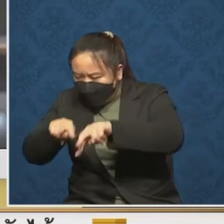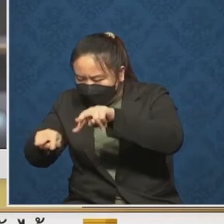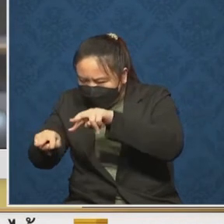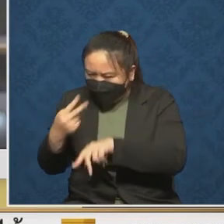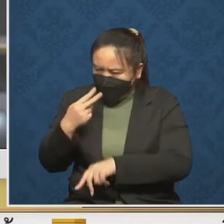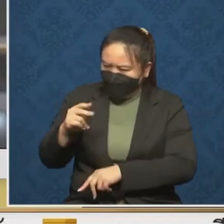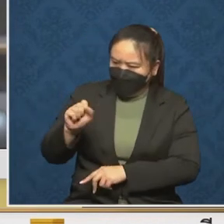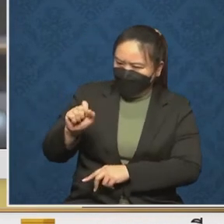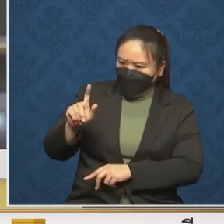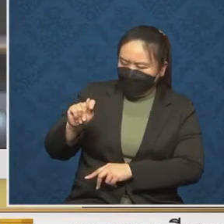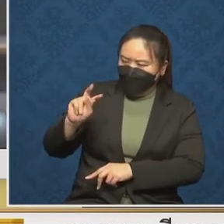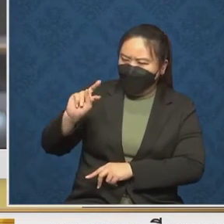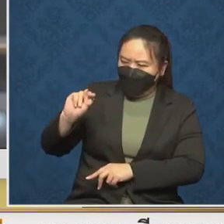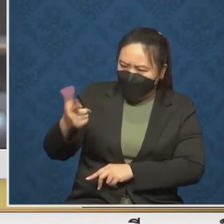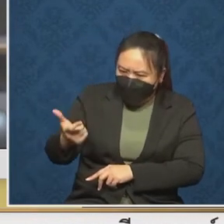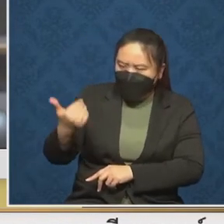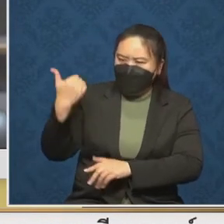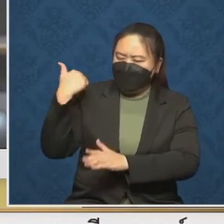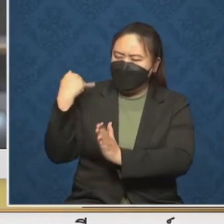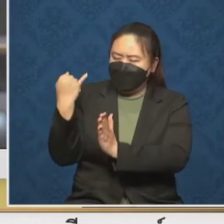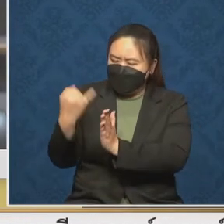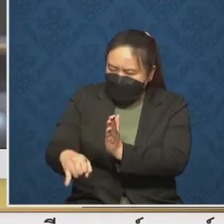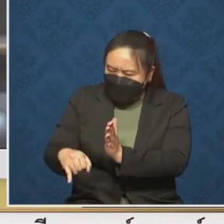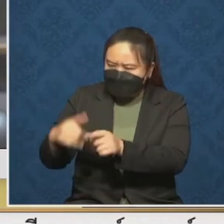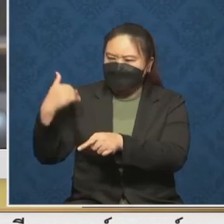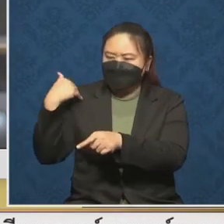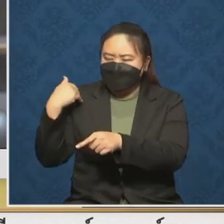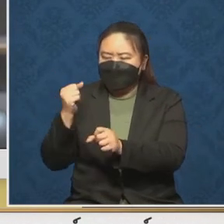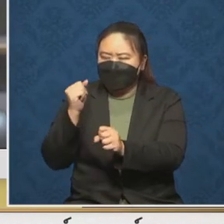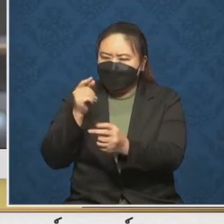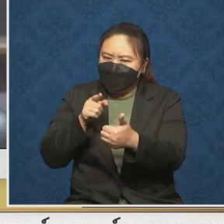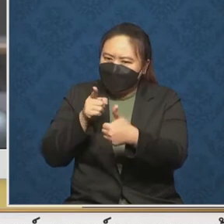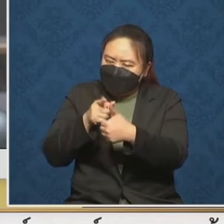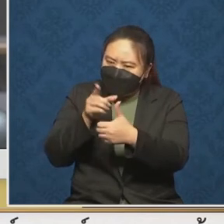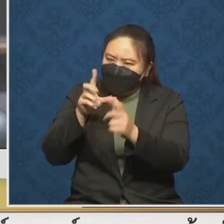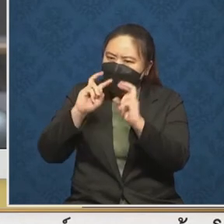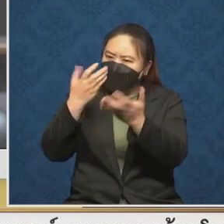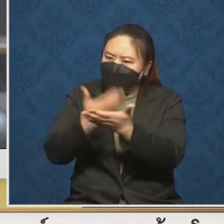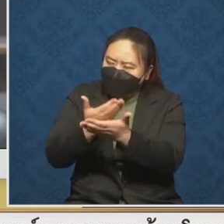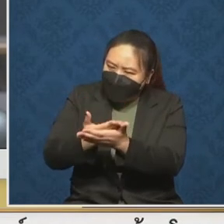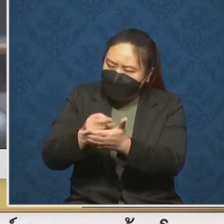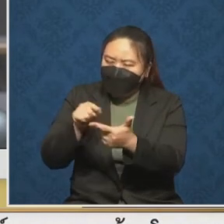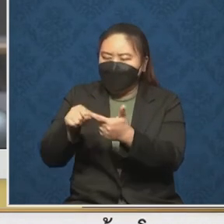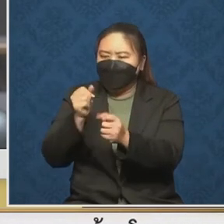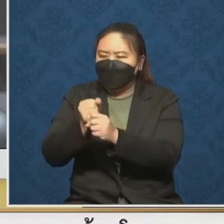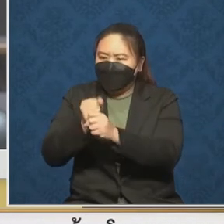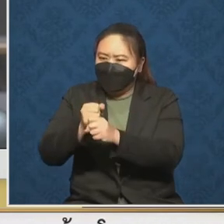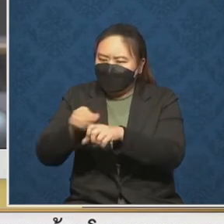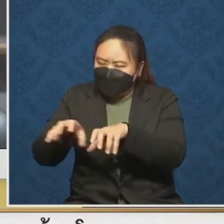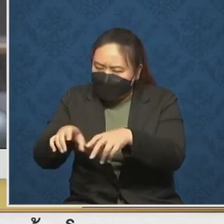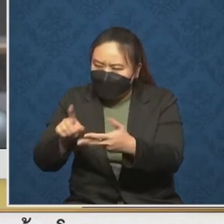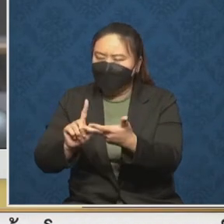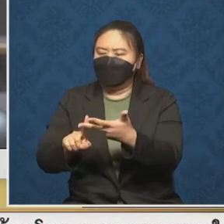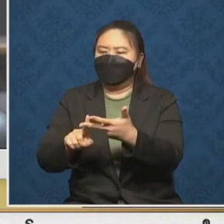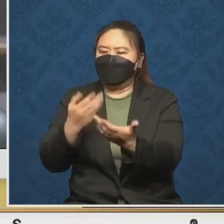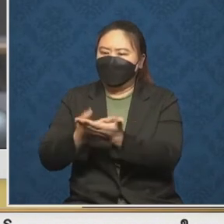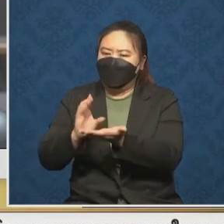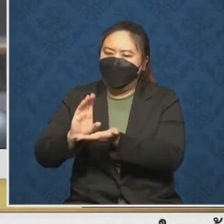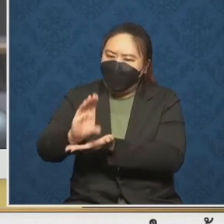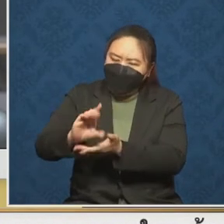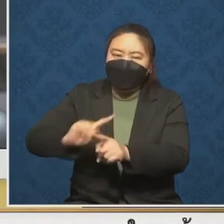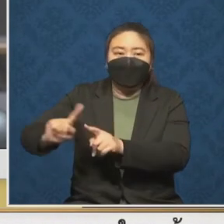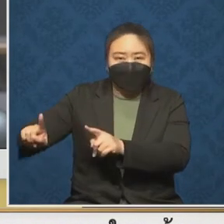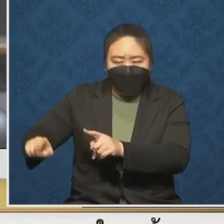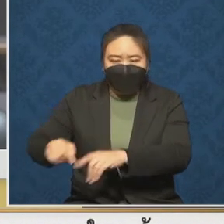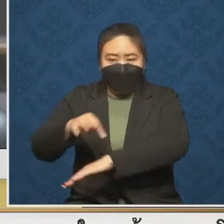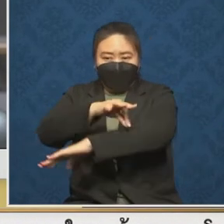ง.ทั้งด้านการเงินด้านผลการปฏิบัติงานด้านผลการใช้งบประมาณเช่นการบันทึกบัญชีไม่